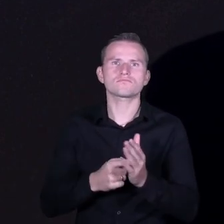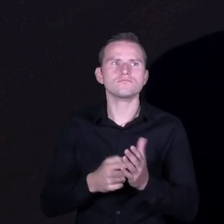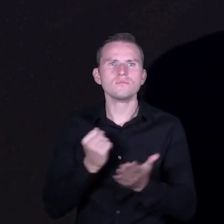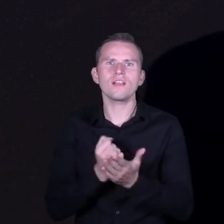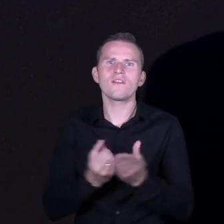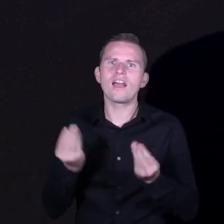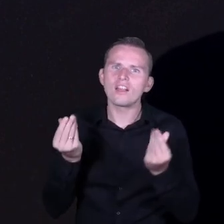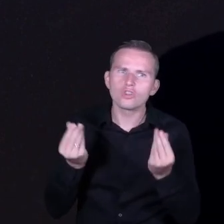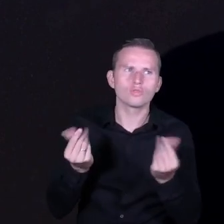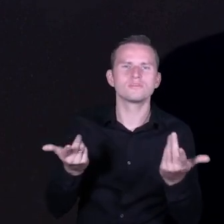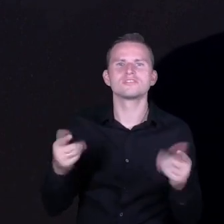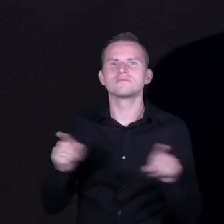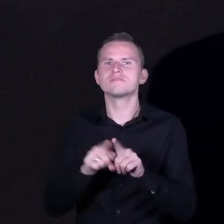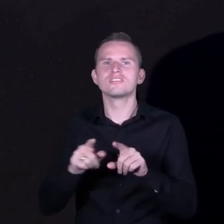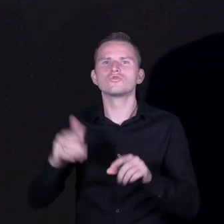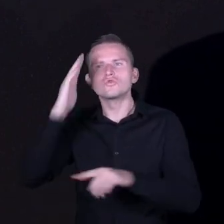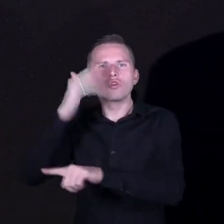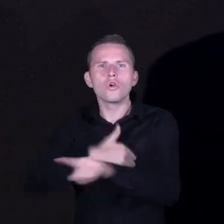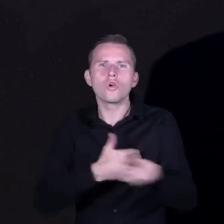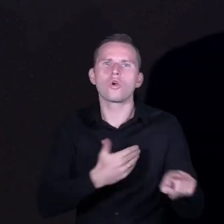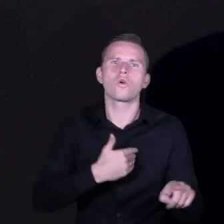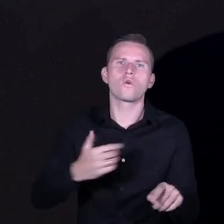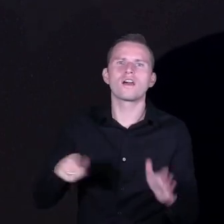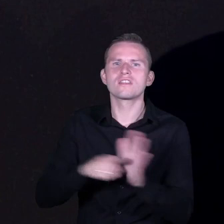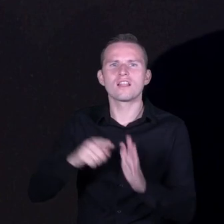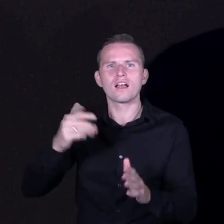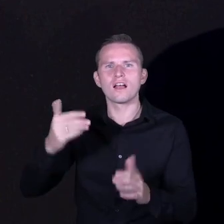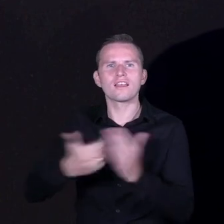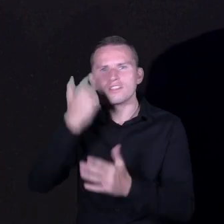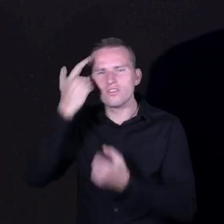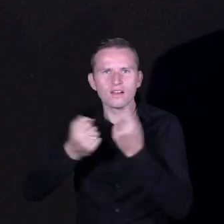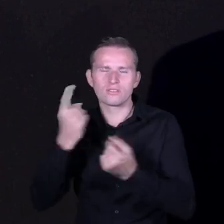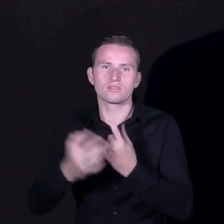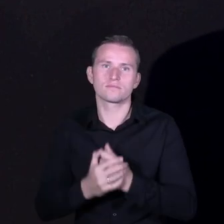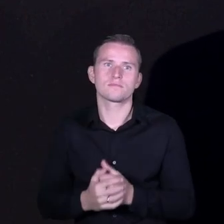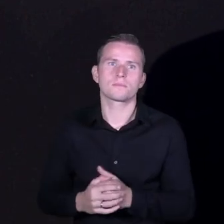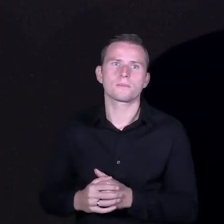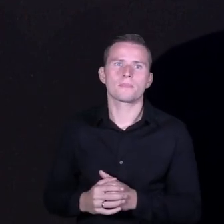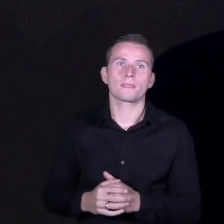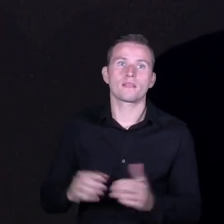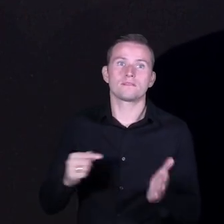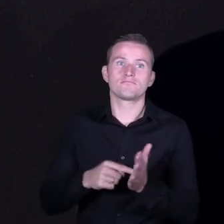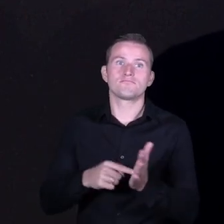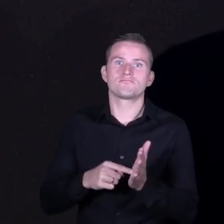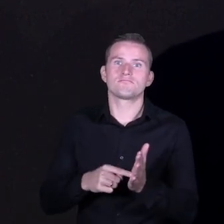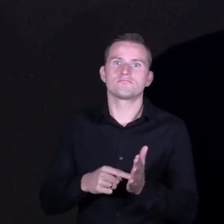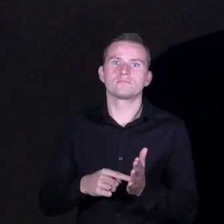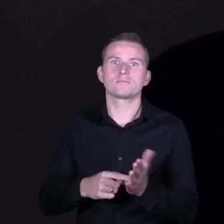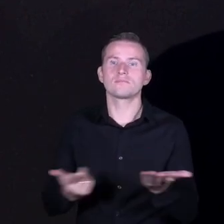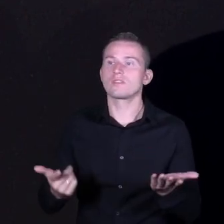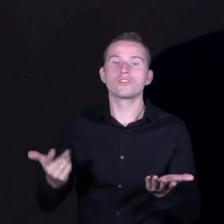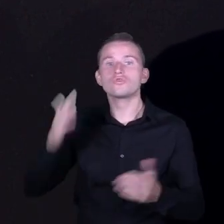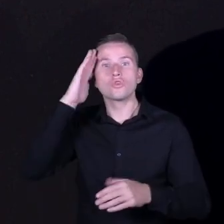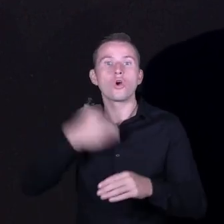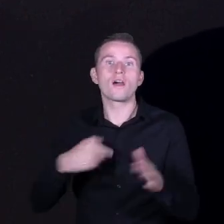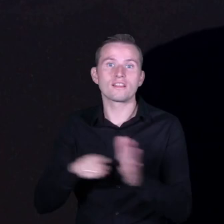idea szkoły dla innowatora, ponieważ ja jestem osobiście zafascynowany teorią gier i to, co przyświeca bardzo mocno szkole dla innowatora,